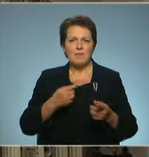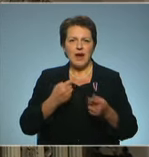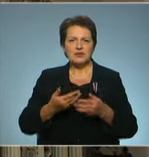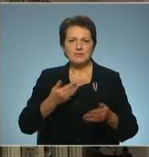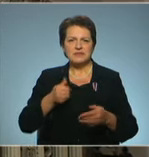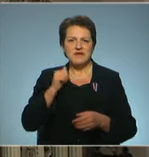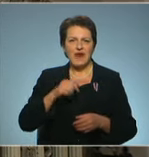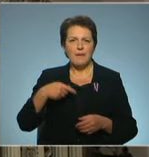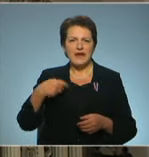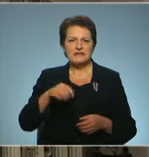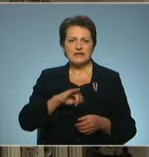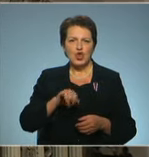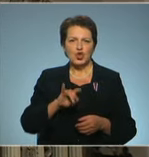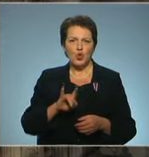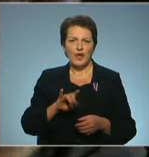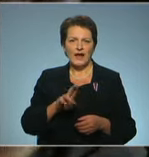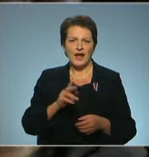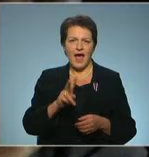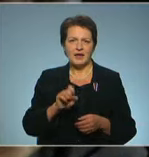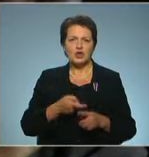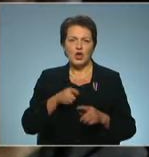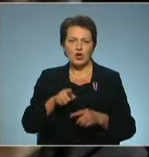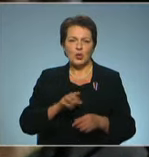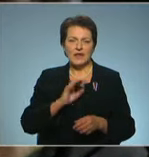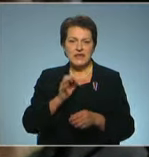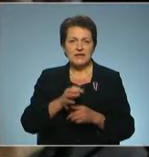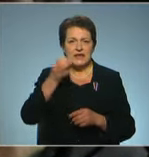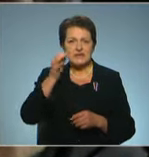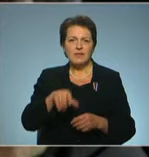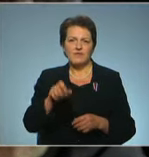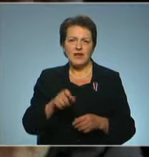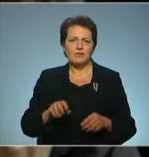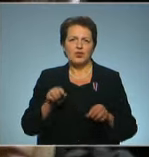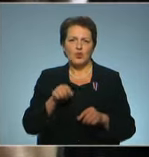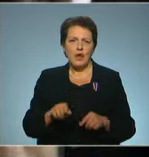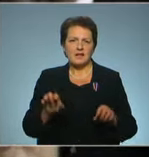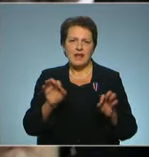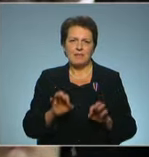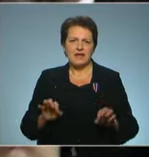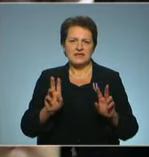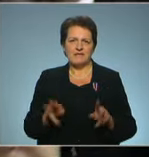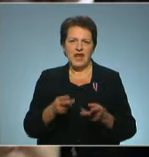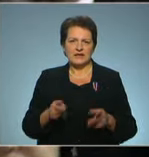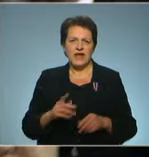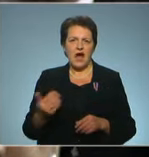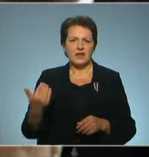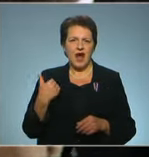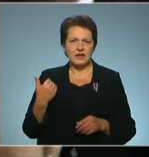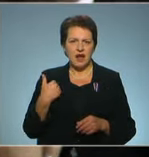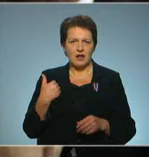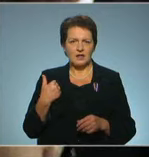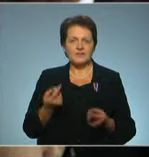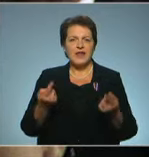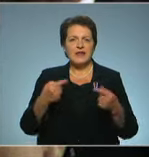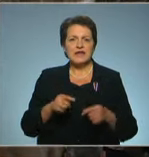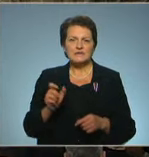prezidents Junkers to sacīja, un īstenībā viņam to nemaz nevajadzēja atgādināt. Krīzes brīdī no vecākiem